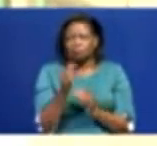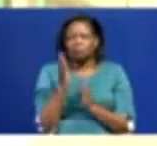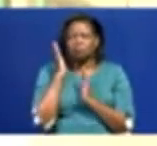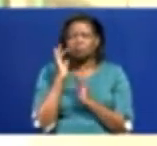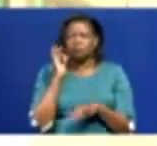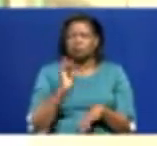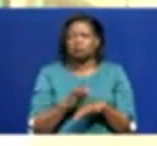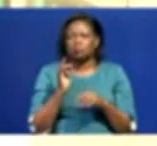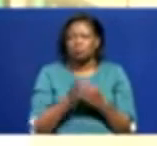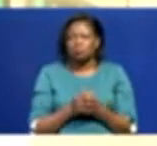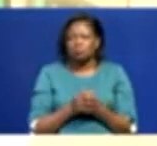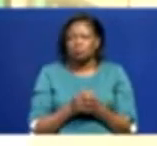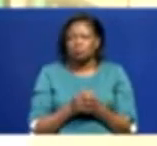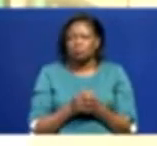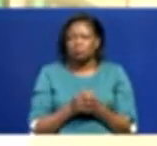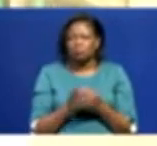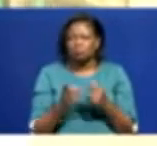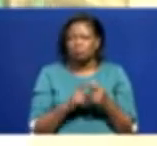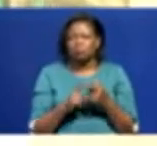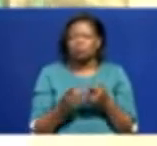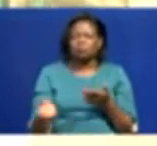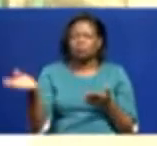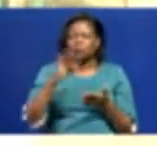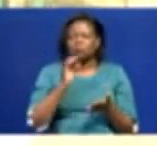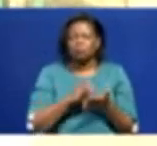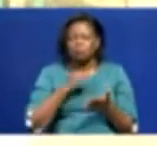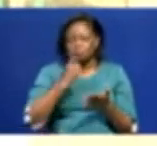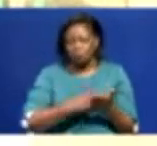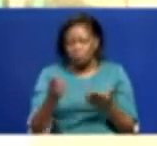implications. They resumed again this week,